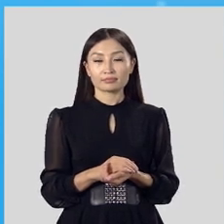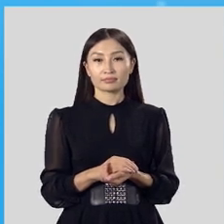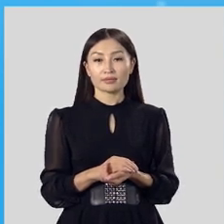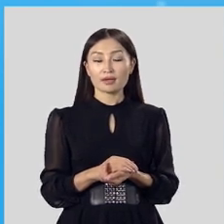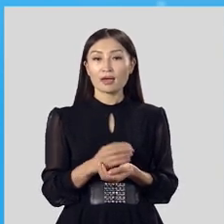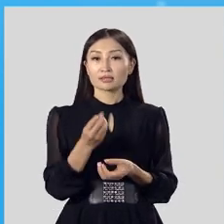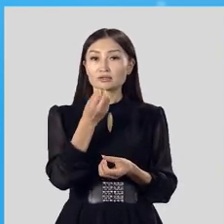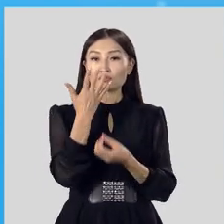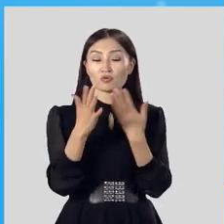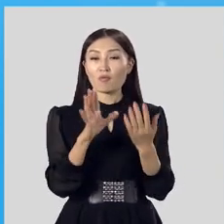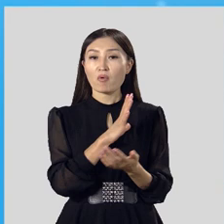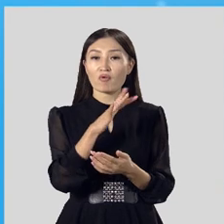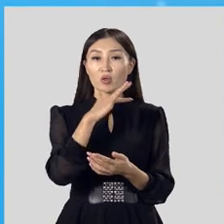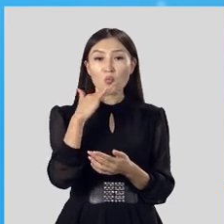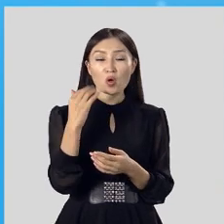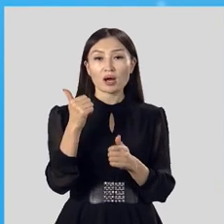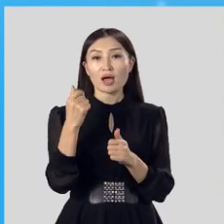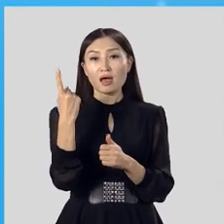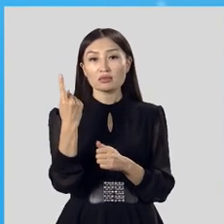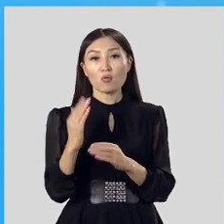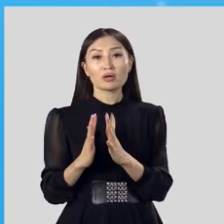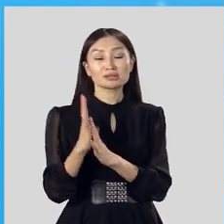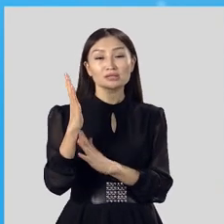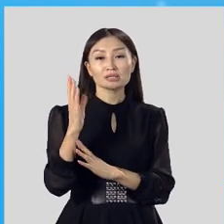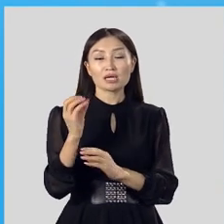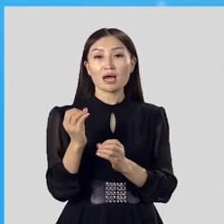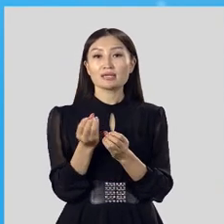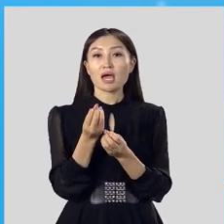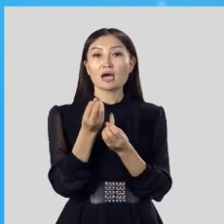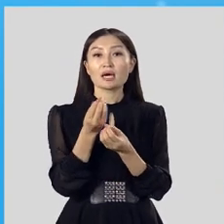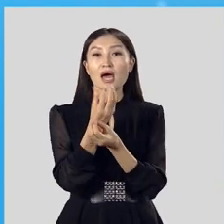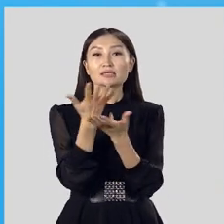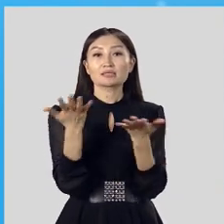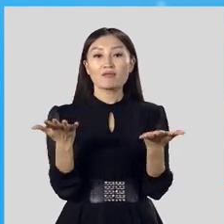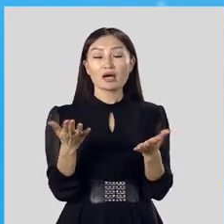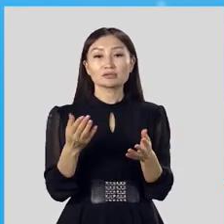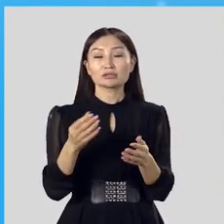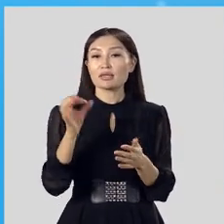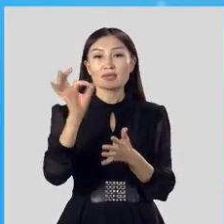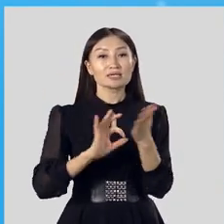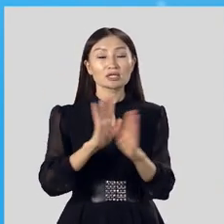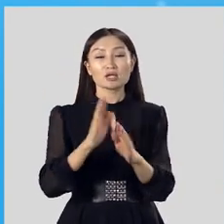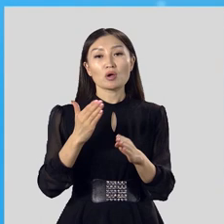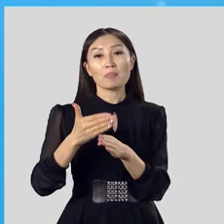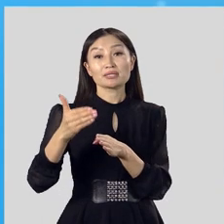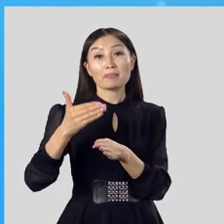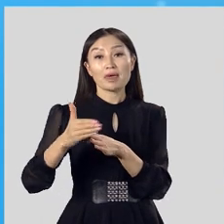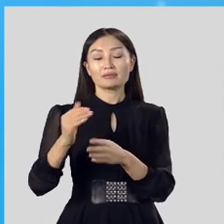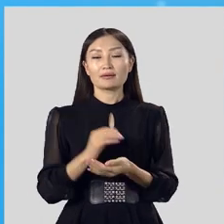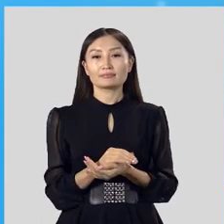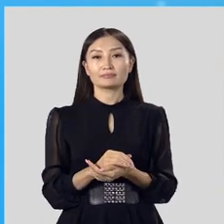Обычно цветков бывает много на каждом растении, но распускаются они не все сразу, а постепенно.